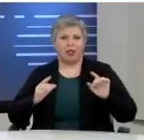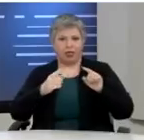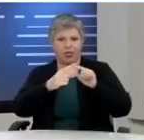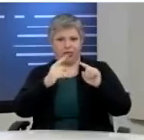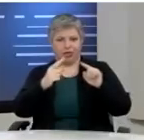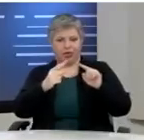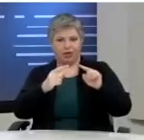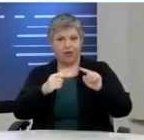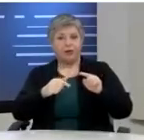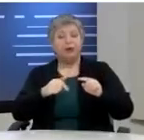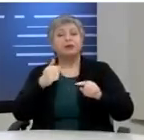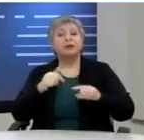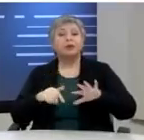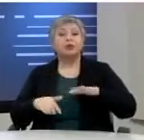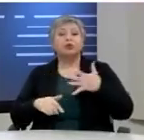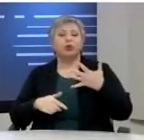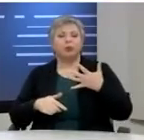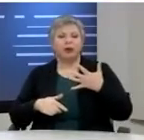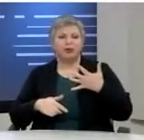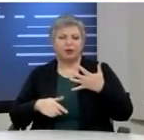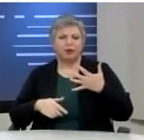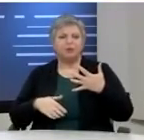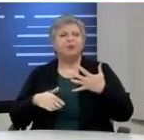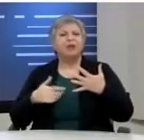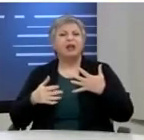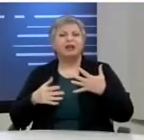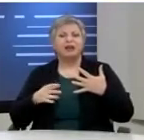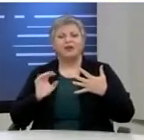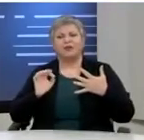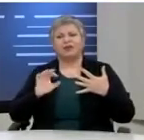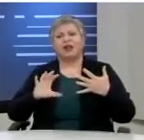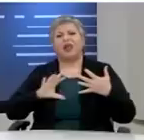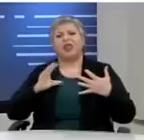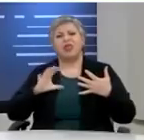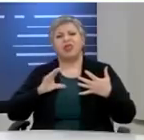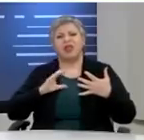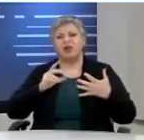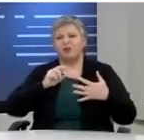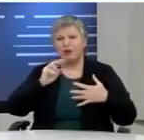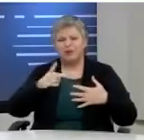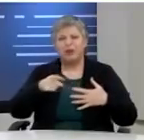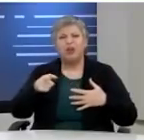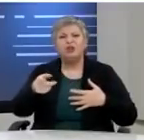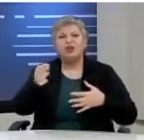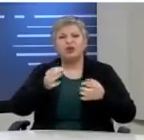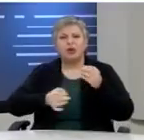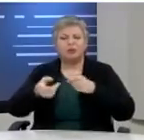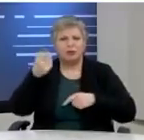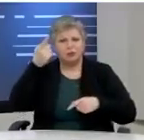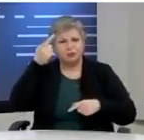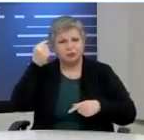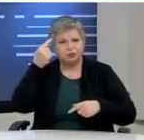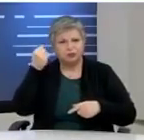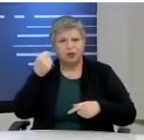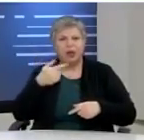Και πέμπτον, και βεβαίως δεν θέλω καν να απαντήσω στις ανακρίβειες τις οποίες είπατε, ότι